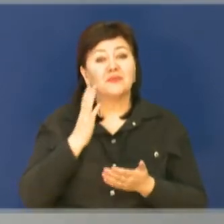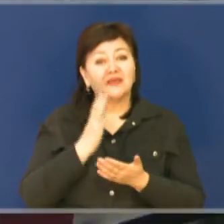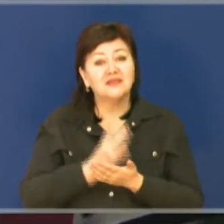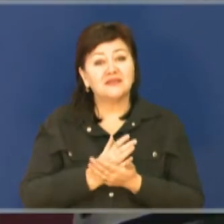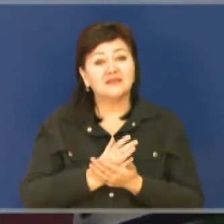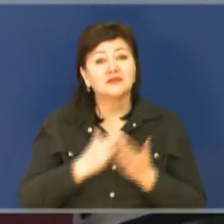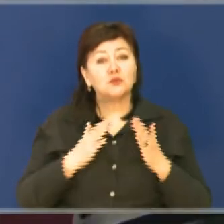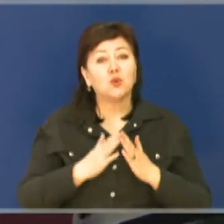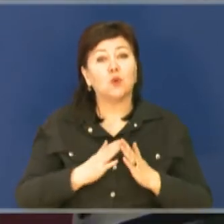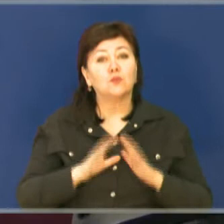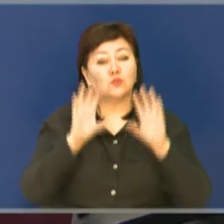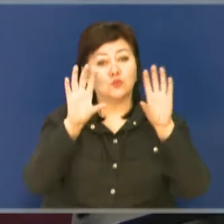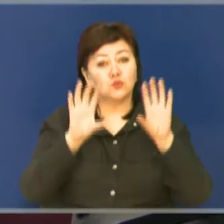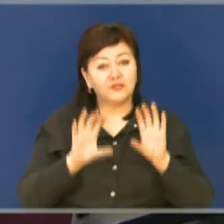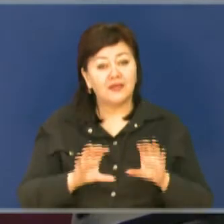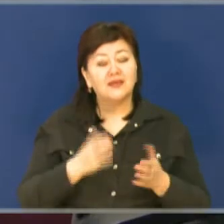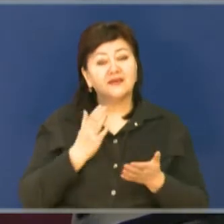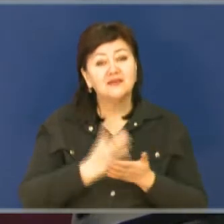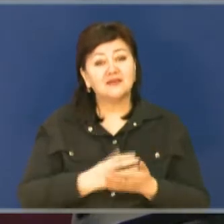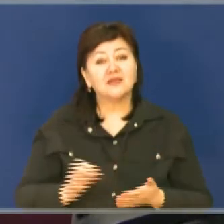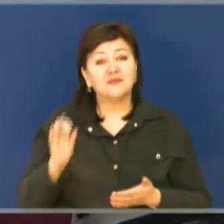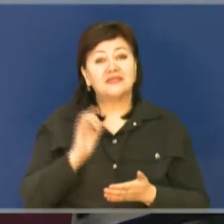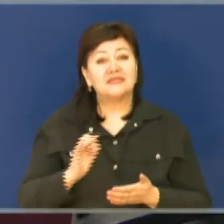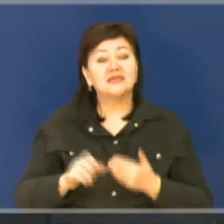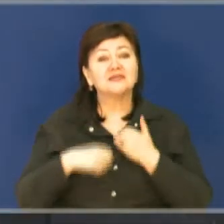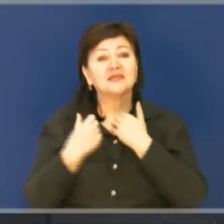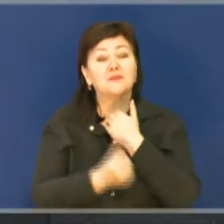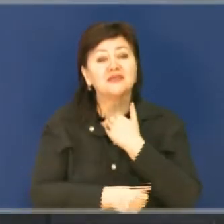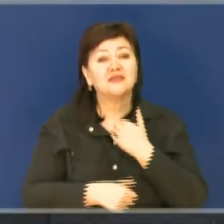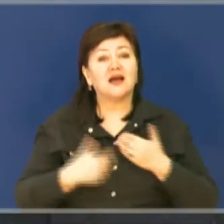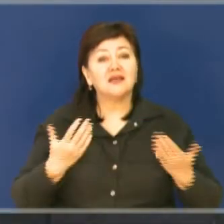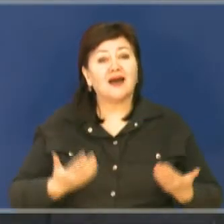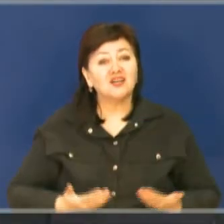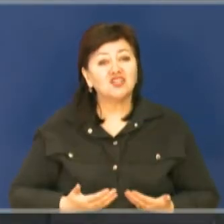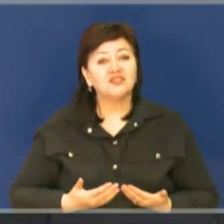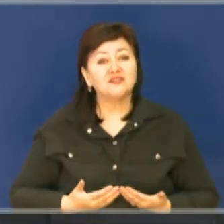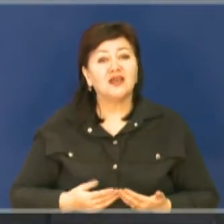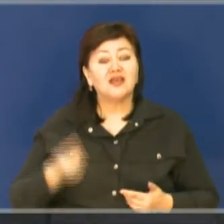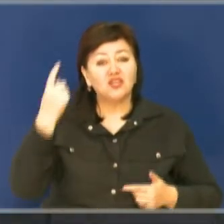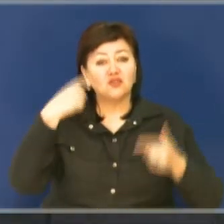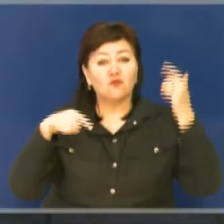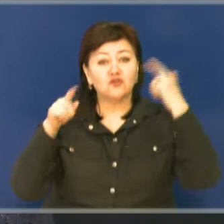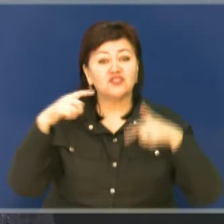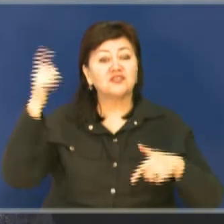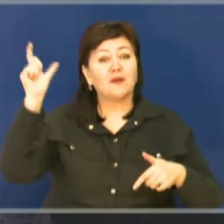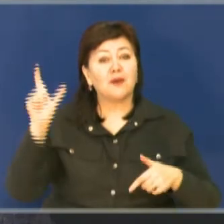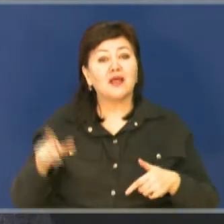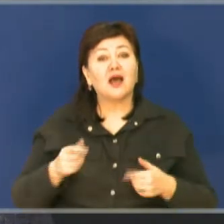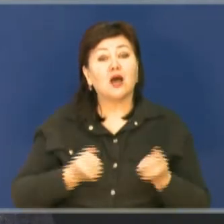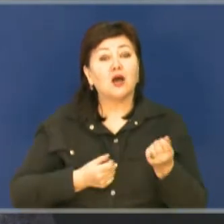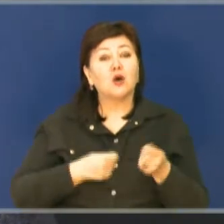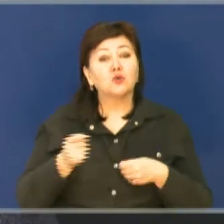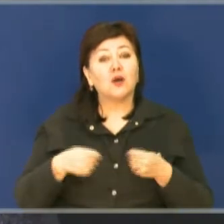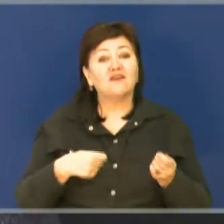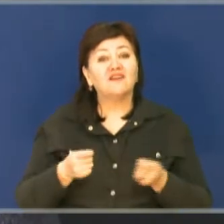нем собраны интересные, трогательные материалы и предметы, рассказывающие о жизни и творчестве поэта. Руководит музеем дочь